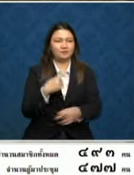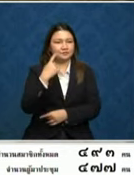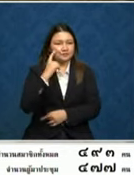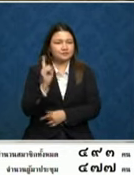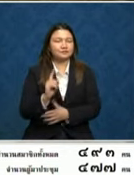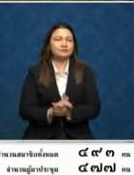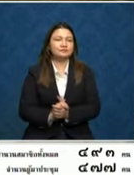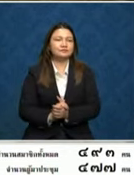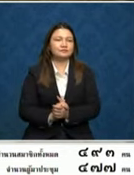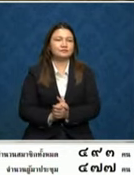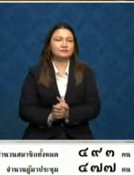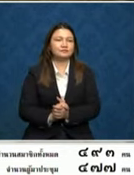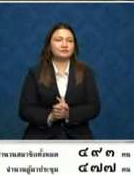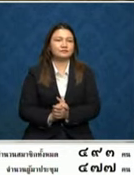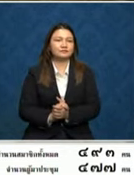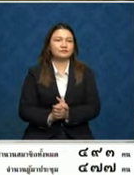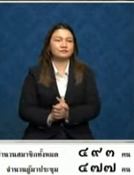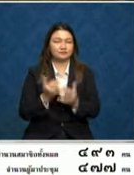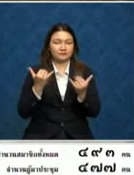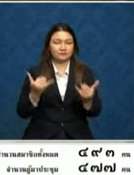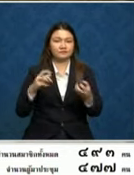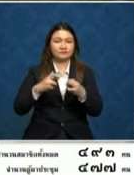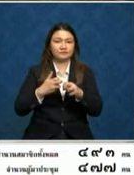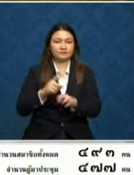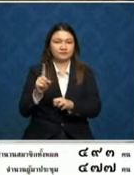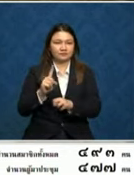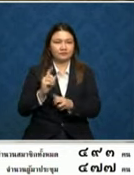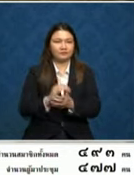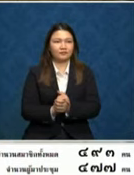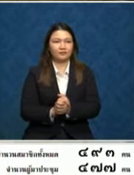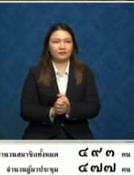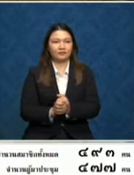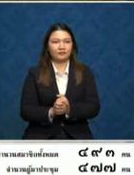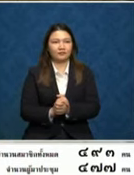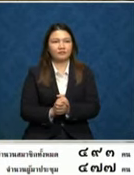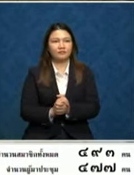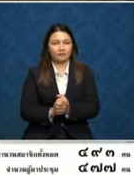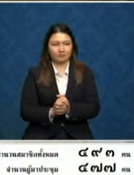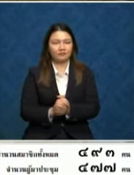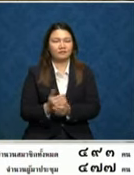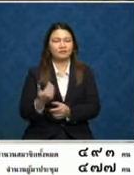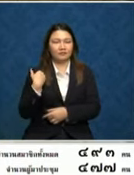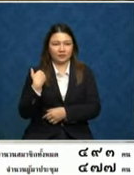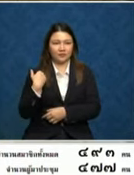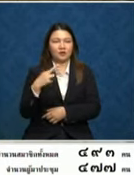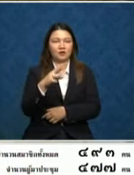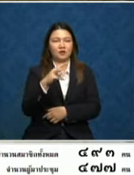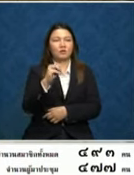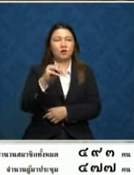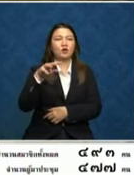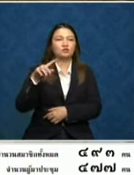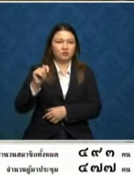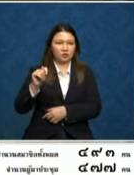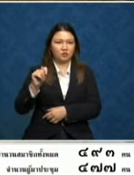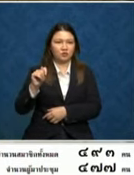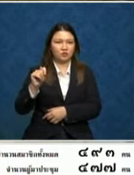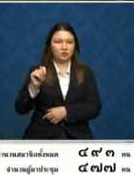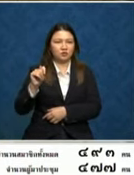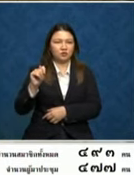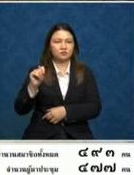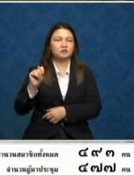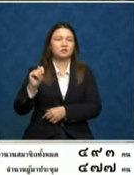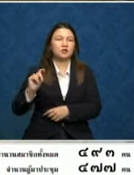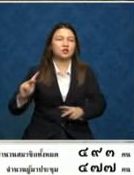พก็คือปัญหาเดี๋ยวนี้เรามีรัฐมนตรีว่าการกระทรวงต่างประเทศคน